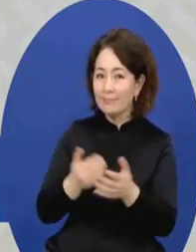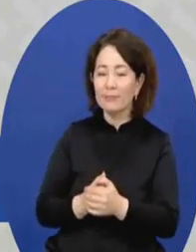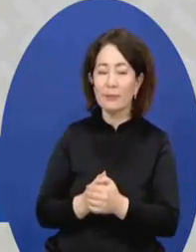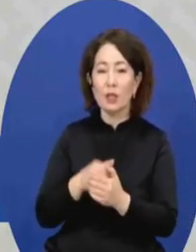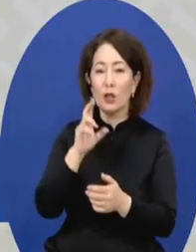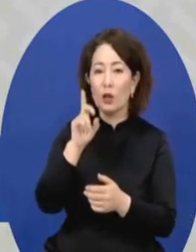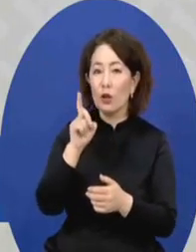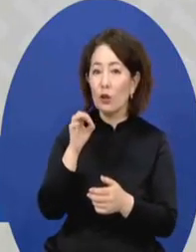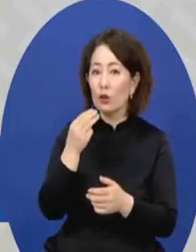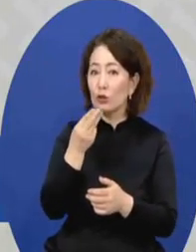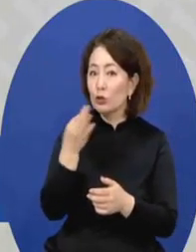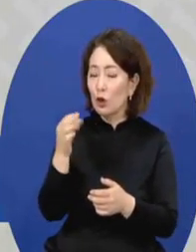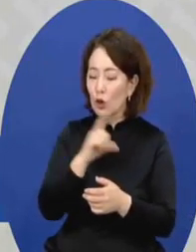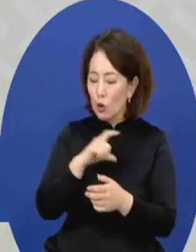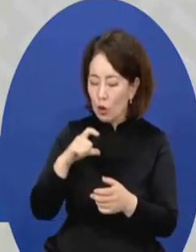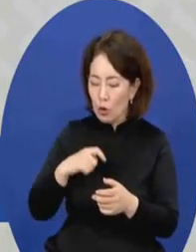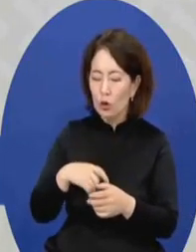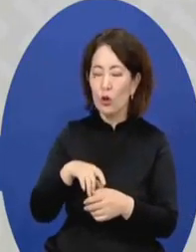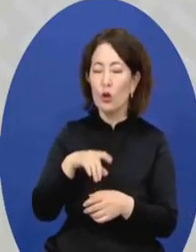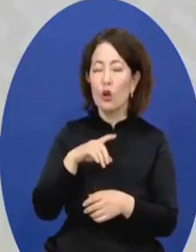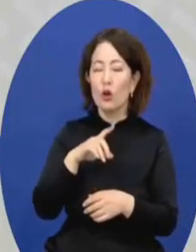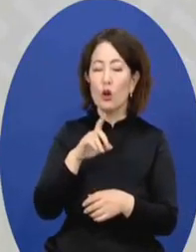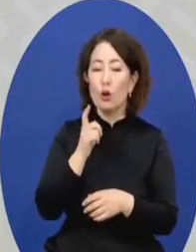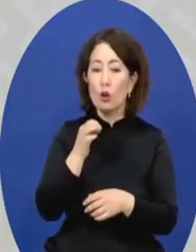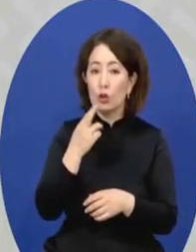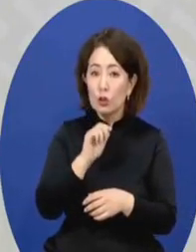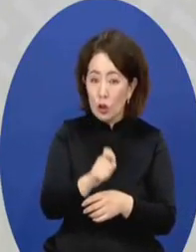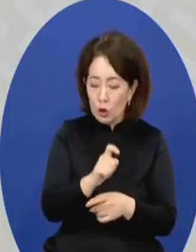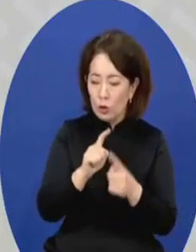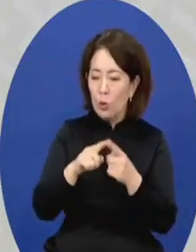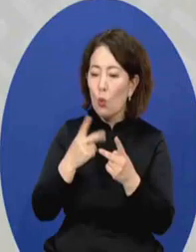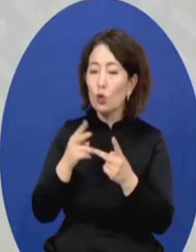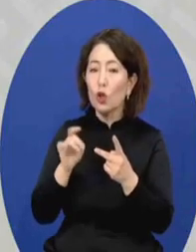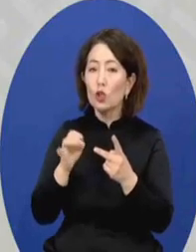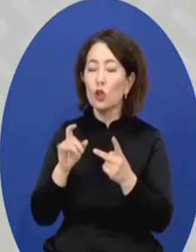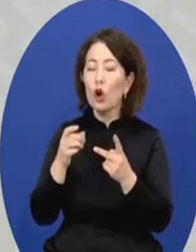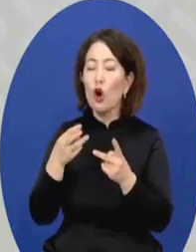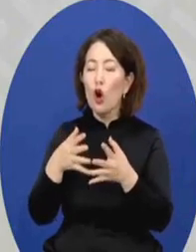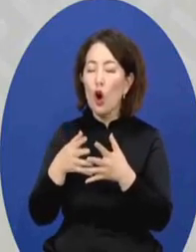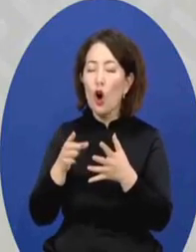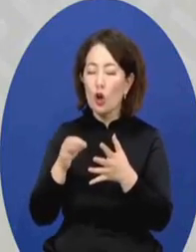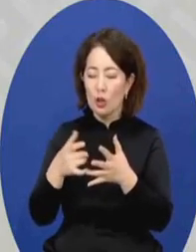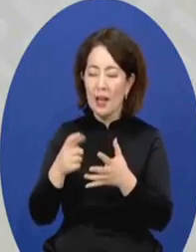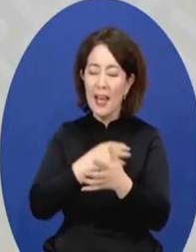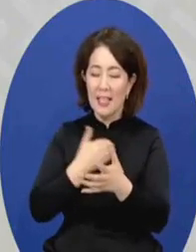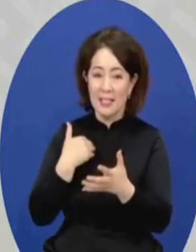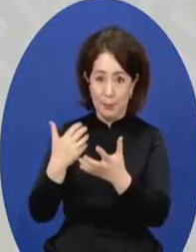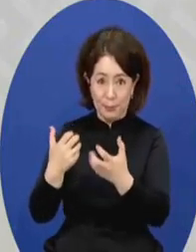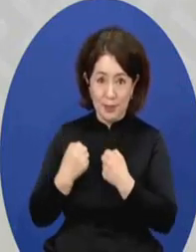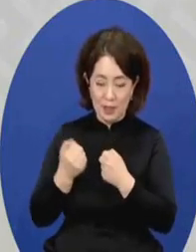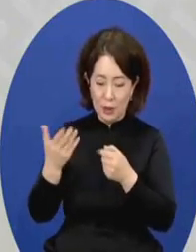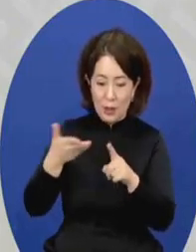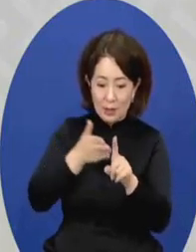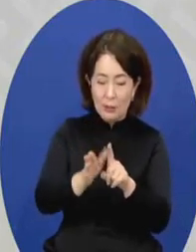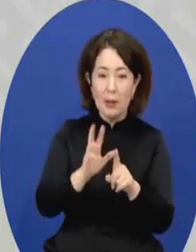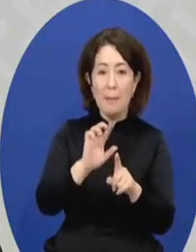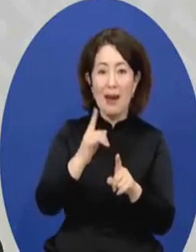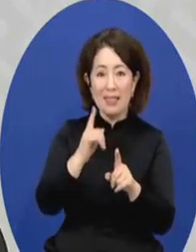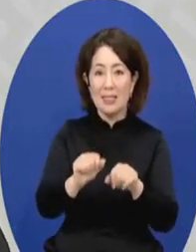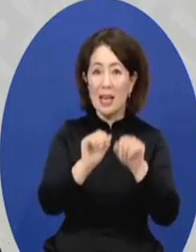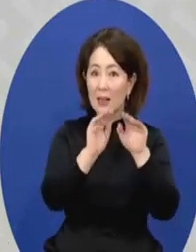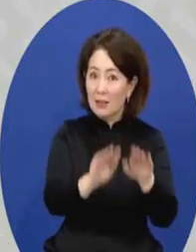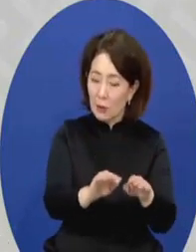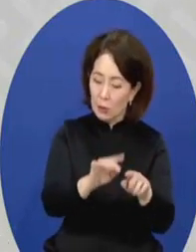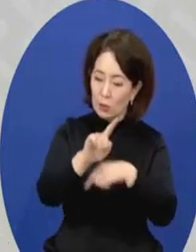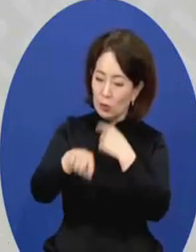ер нь хоршоо маань бол өөрөө хөдлөх болон үйл хөдлөх хөрөнгө эзэмших энэ эрхийг нь зааж өгч. За түүгээрээ дамжуулж түүнийгээ барьцаалах болон